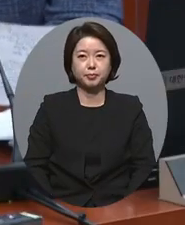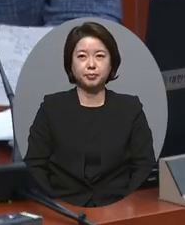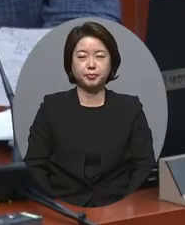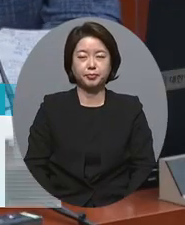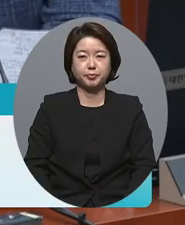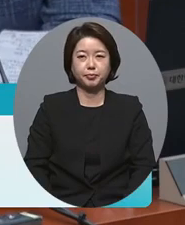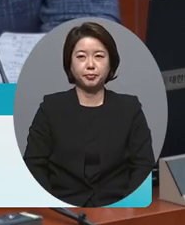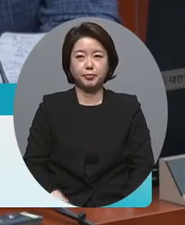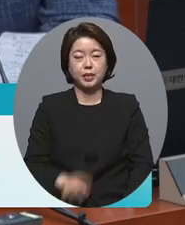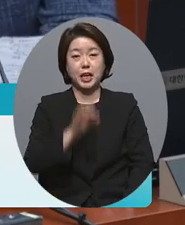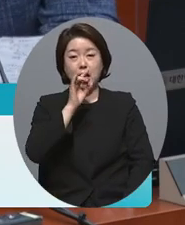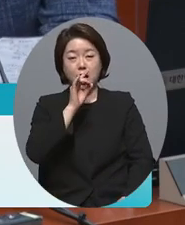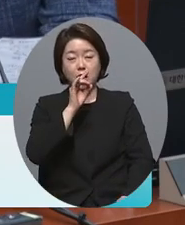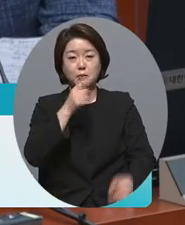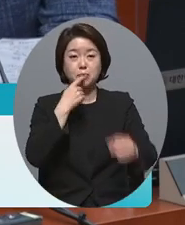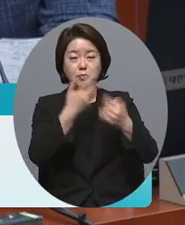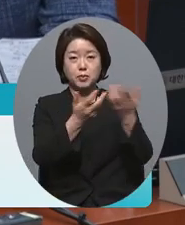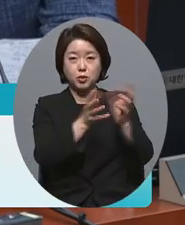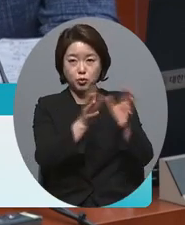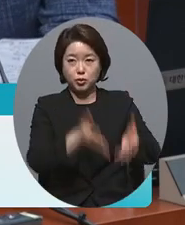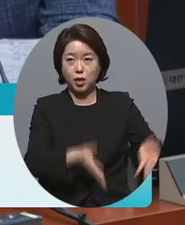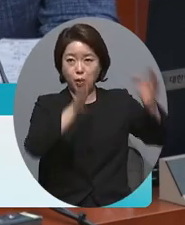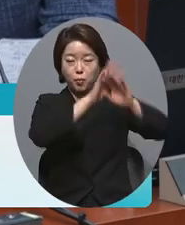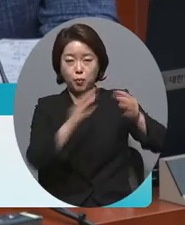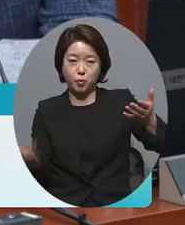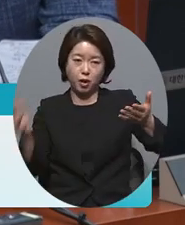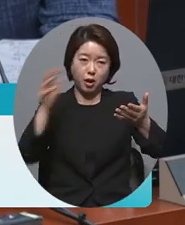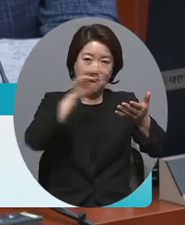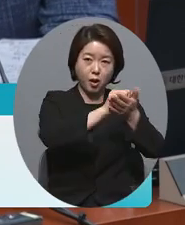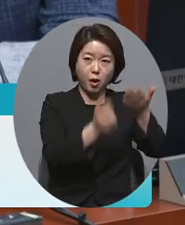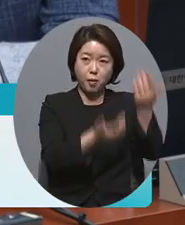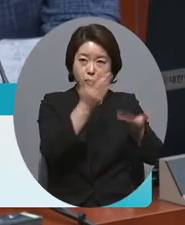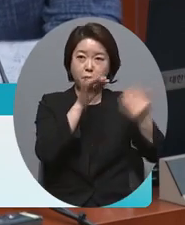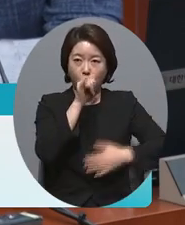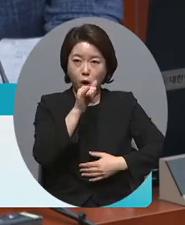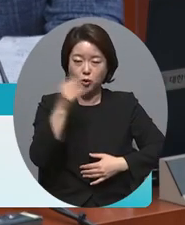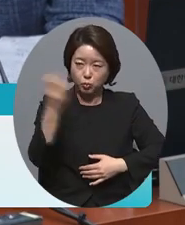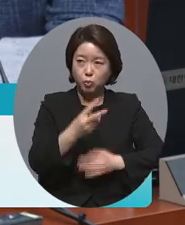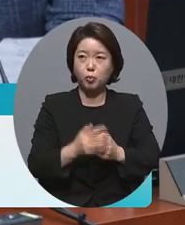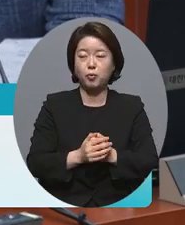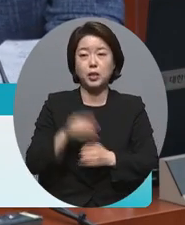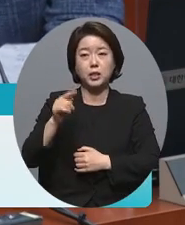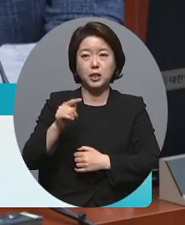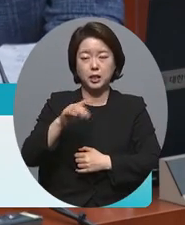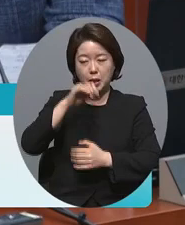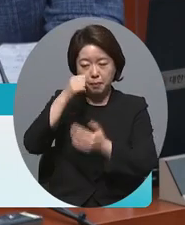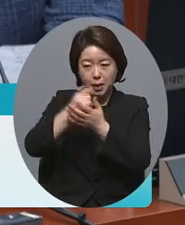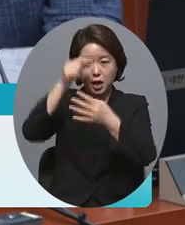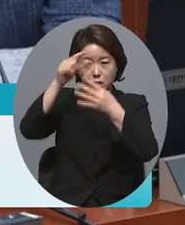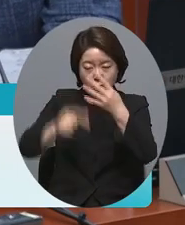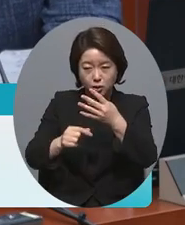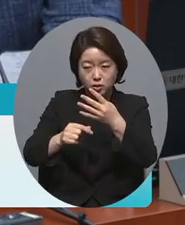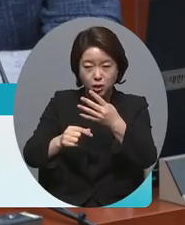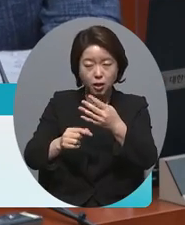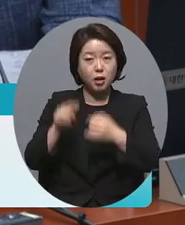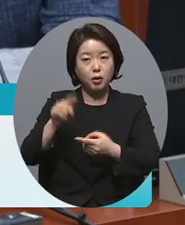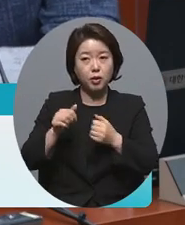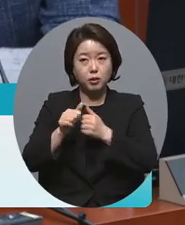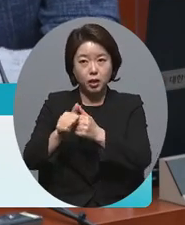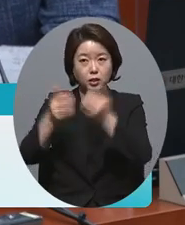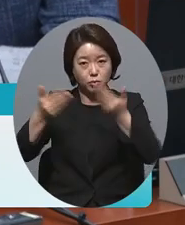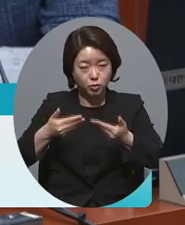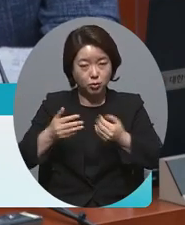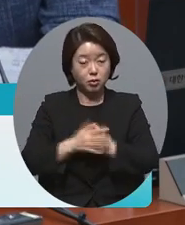당사 압수수색이 또 들어왔어요. 철저하게 법리와 증거에 의해서 그리고 절차에 의해서 진행되는 것이다. 이렇게 말씀 주셨잖아요. 예.